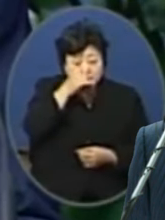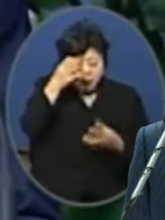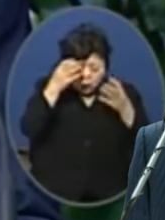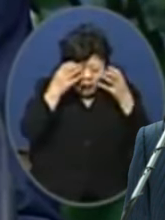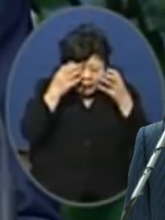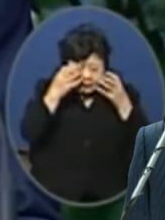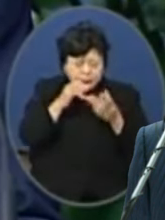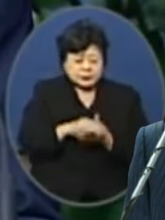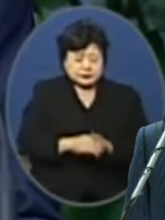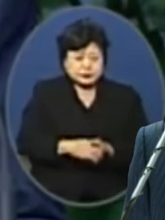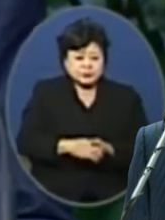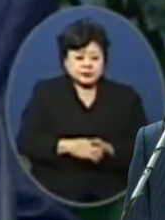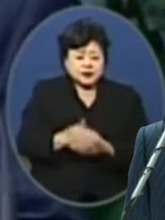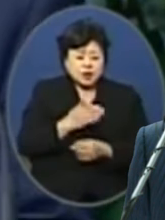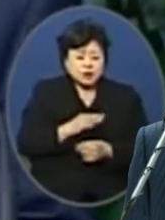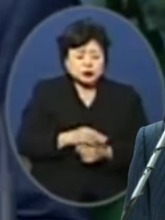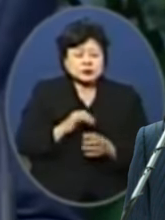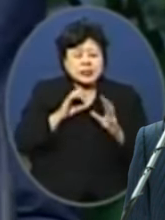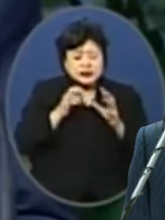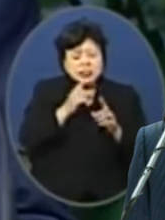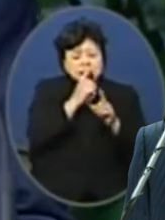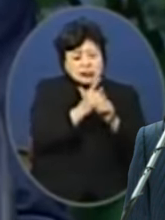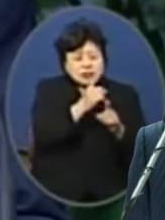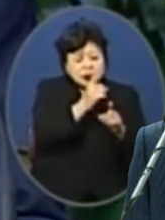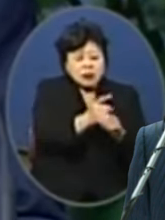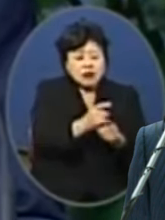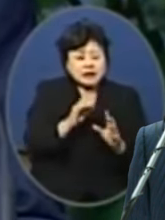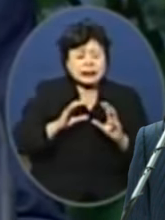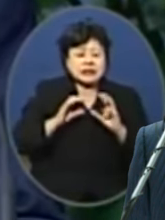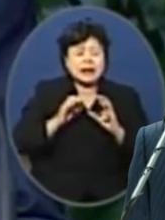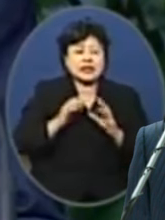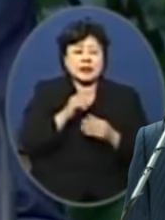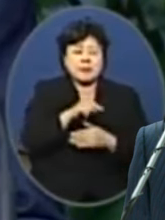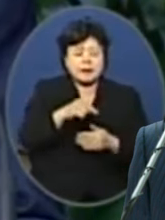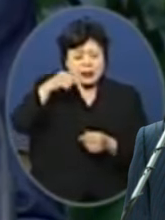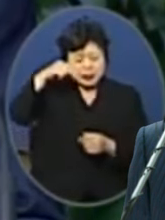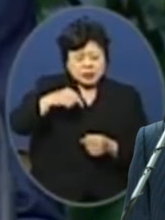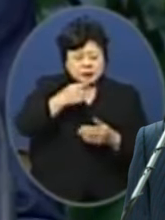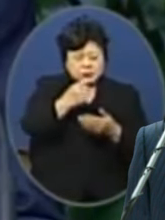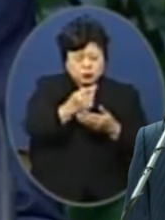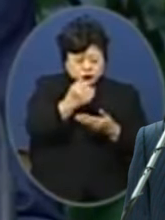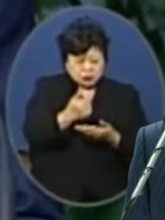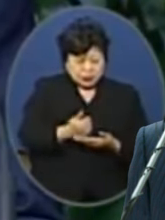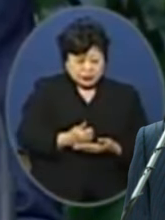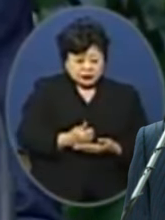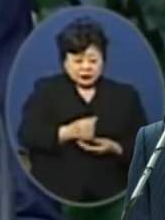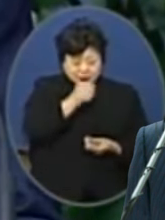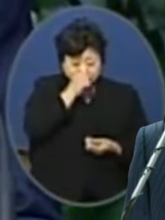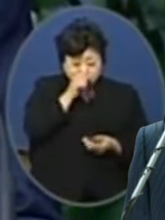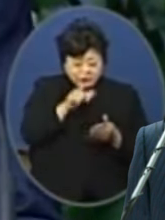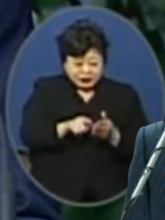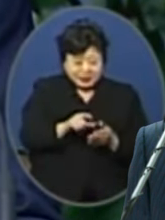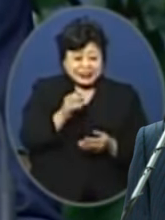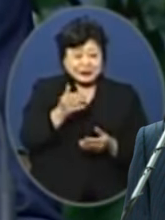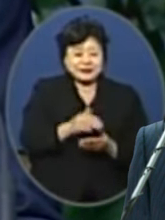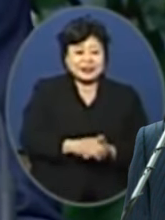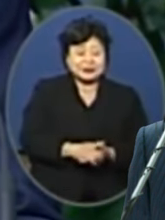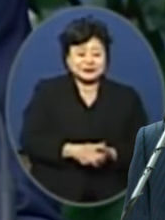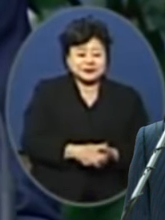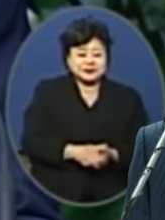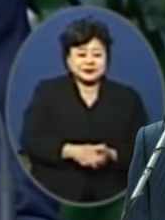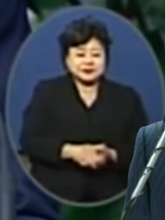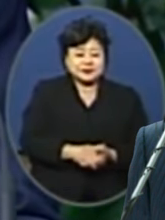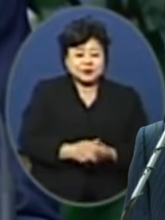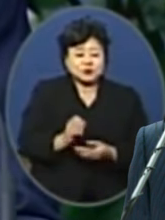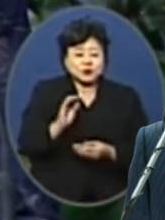고난은 육신의 세계를 이기고 천국을 마음속에 깊이 모실 수 있는 좋은 기회가 되는 것입니다 아멘